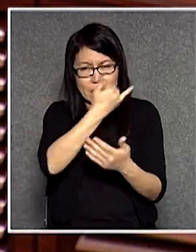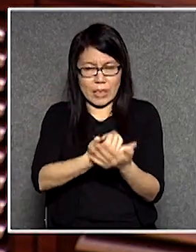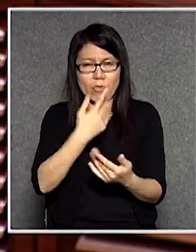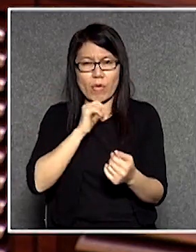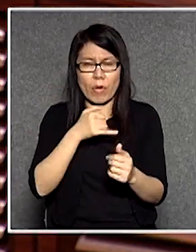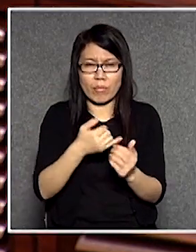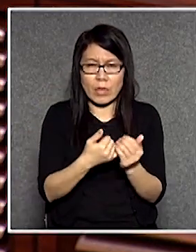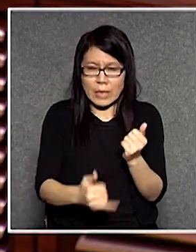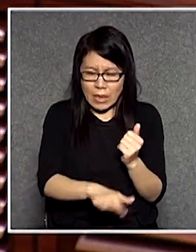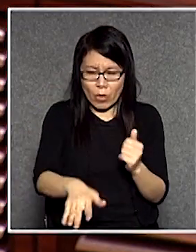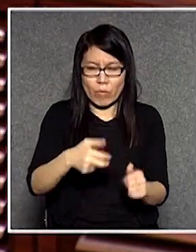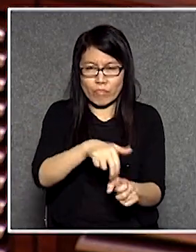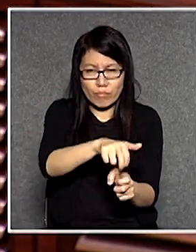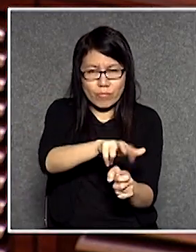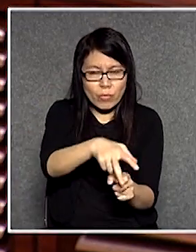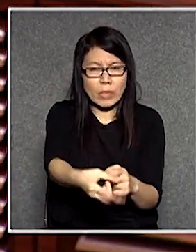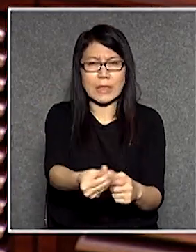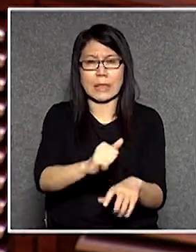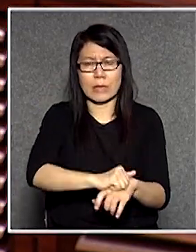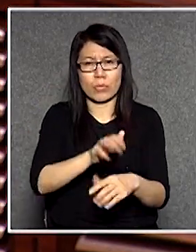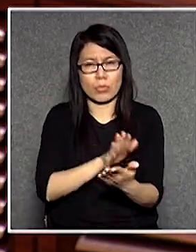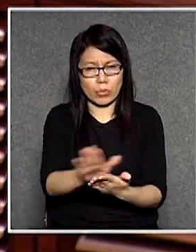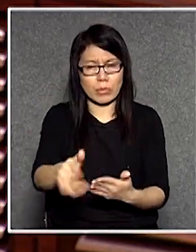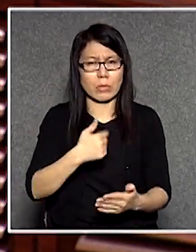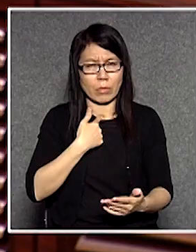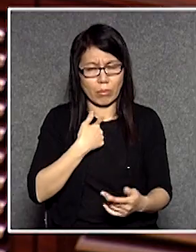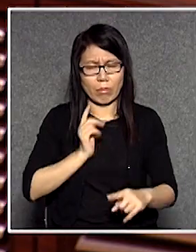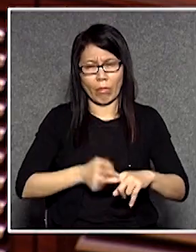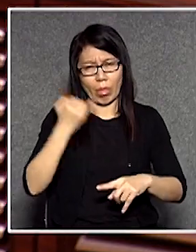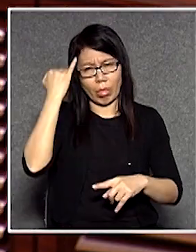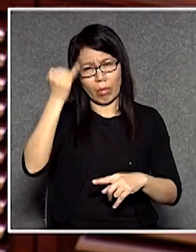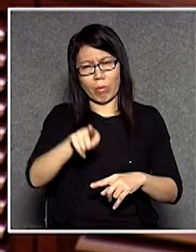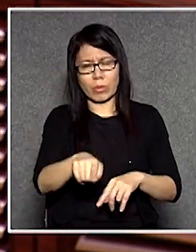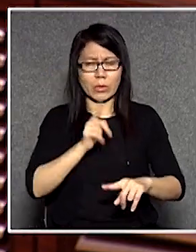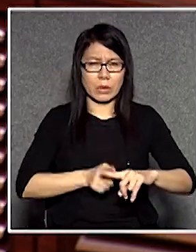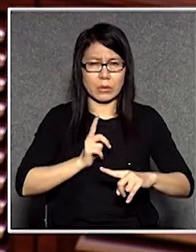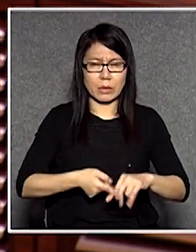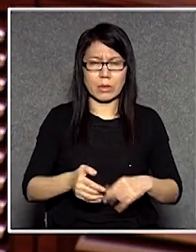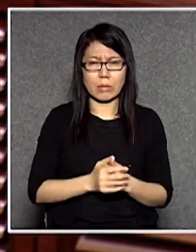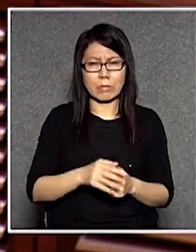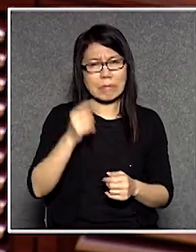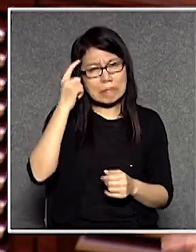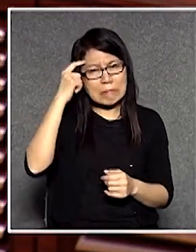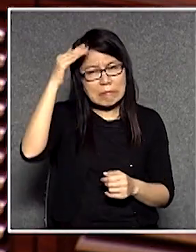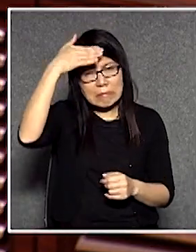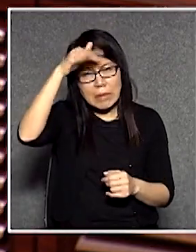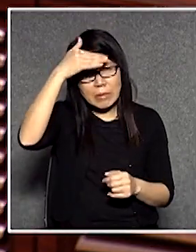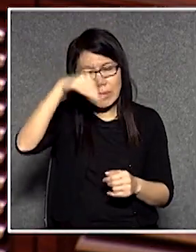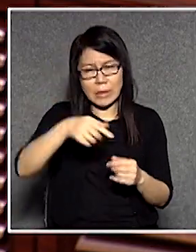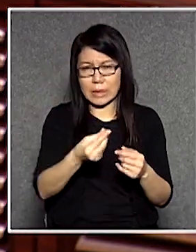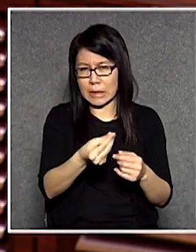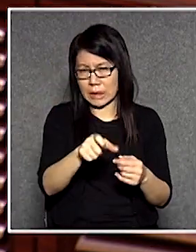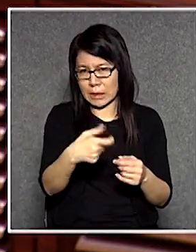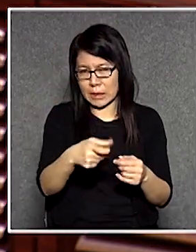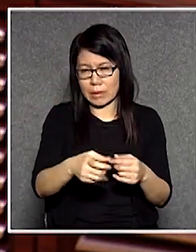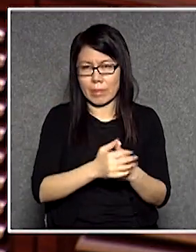恤金都說要刪除。其實我都不知道他到底知不知道這一筆款、這一筆